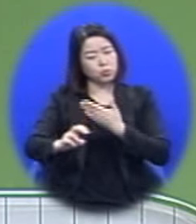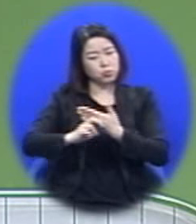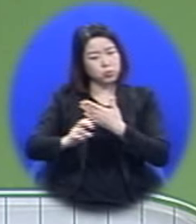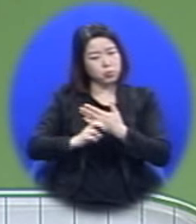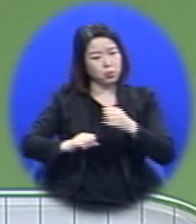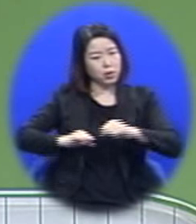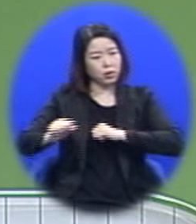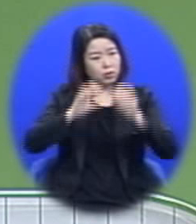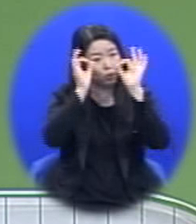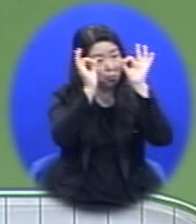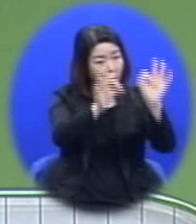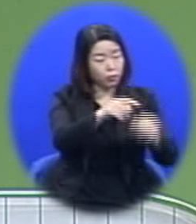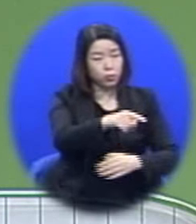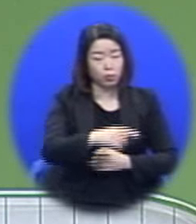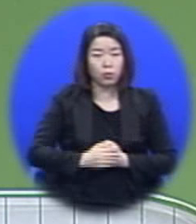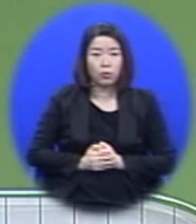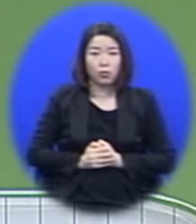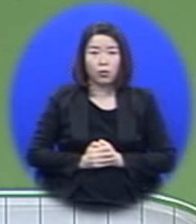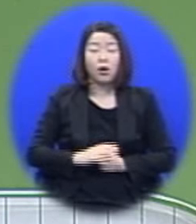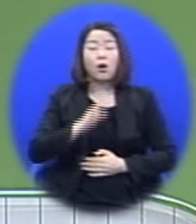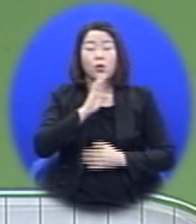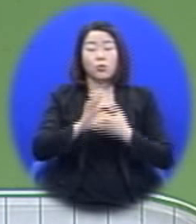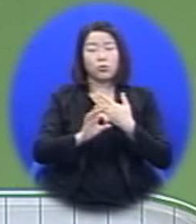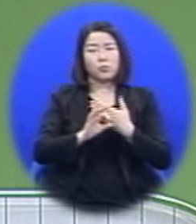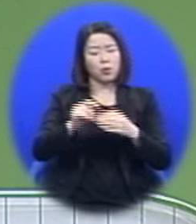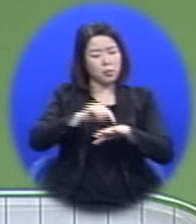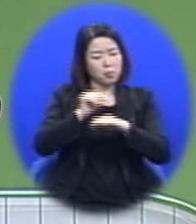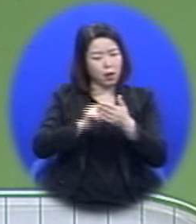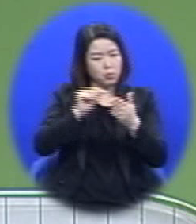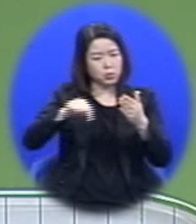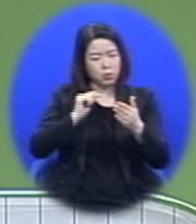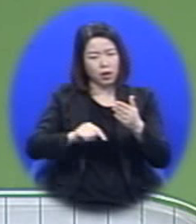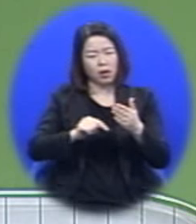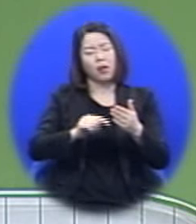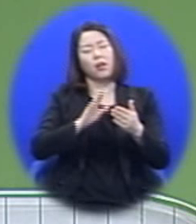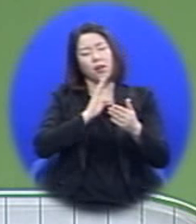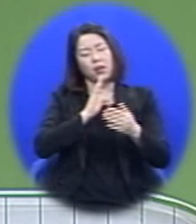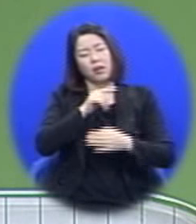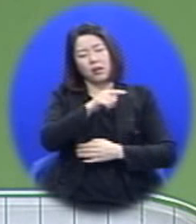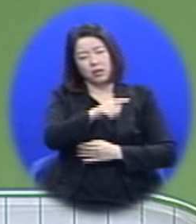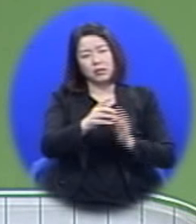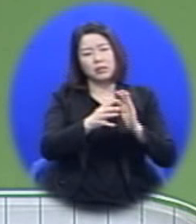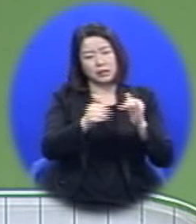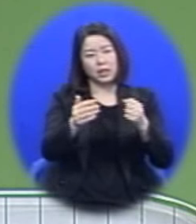일을 보았습니다. 그러면 마음에 아유 사람이니까 어쩔 수 없지.